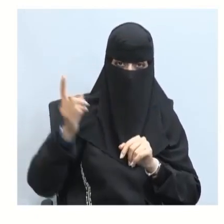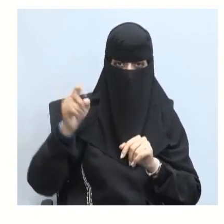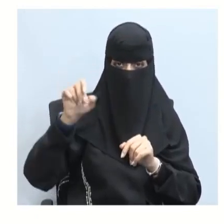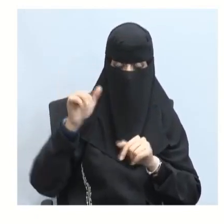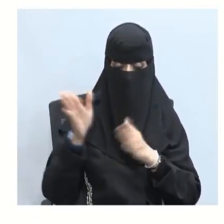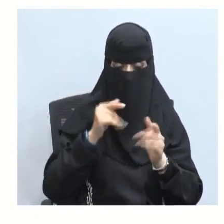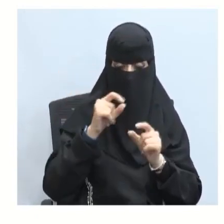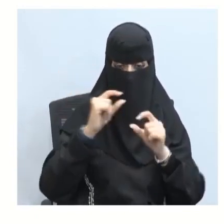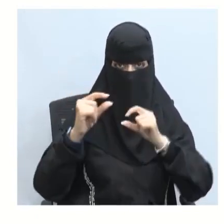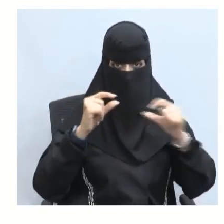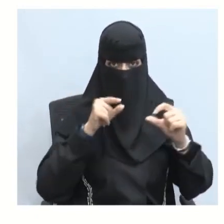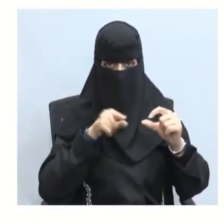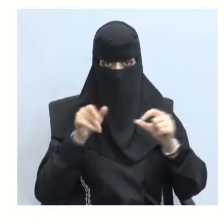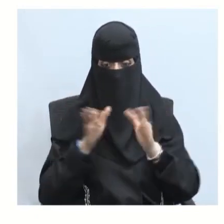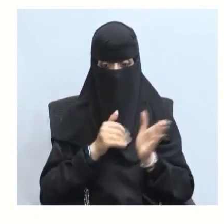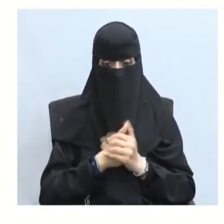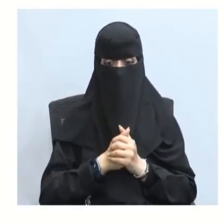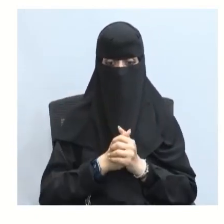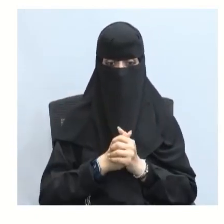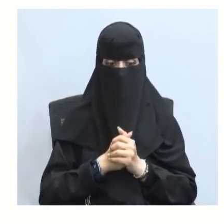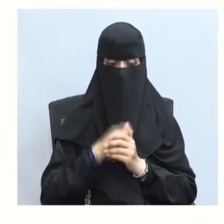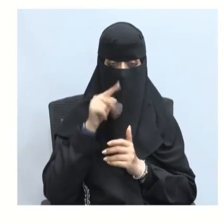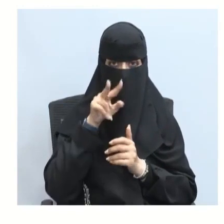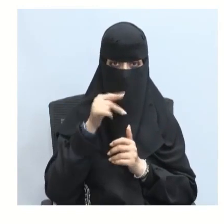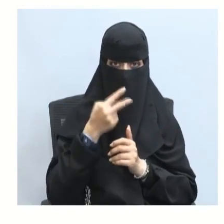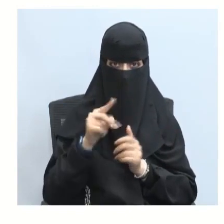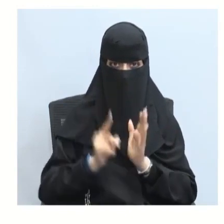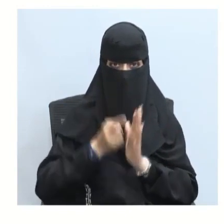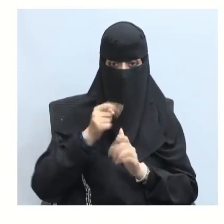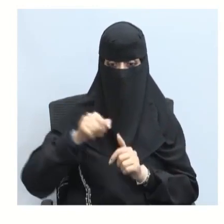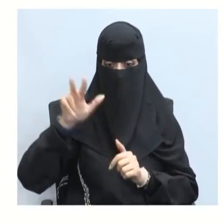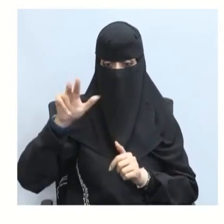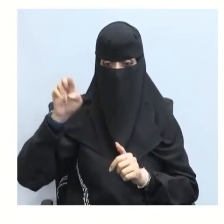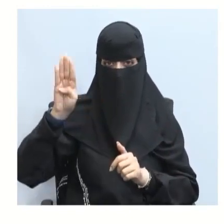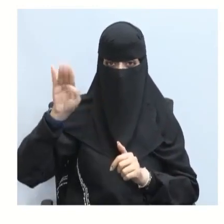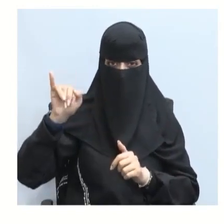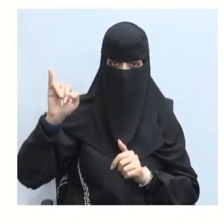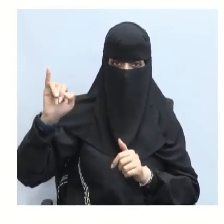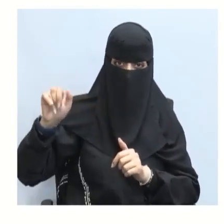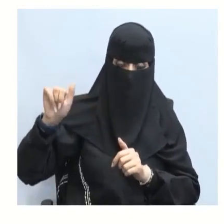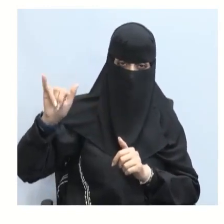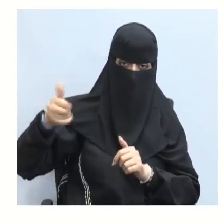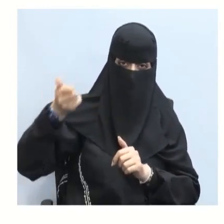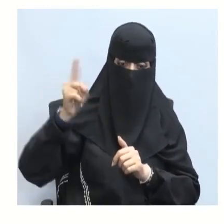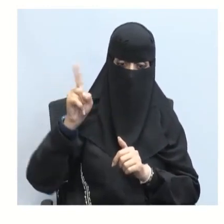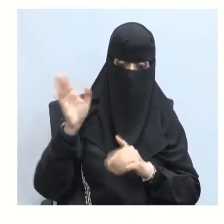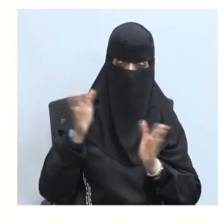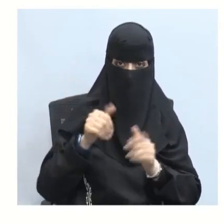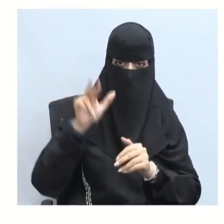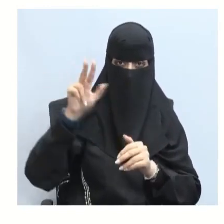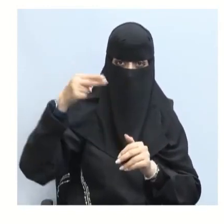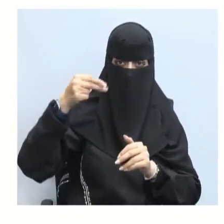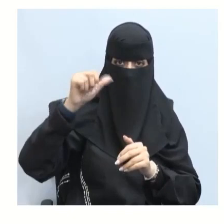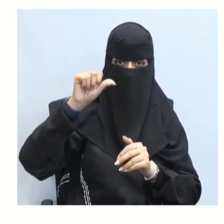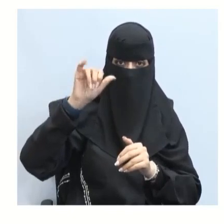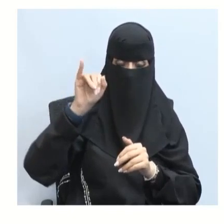وليس الكربون اذا الكيمياء العضويه ما المقصود بالكيمياء العضويه لاحظ معي ما هو